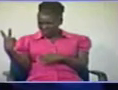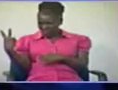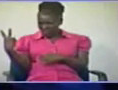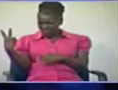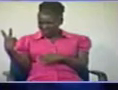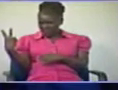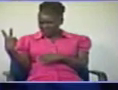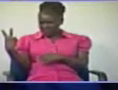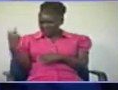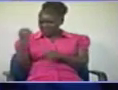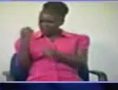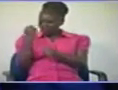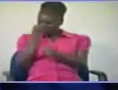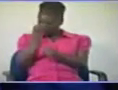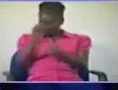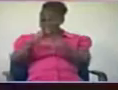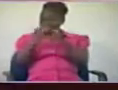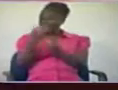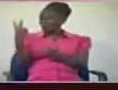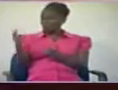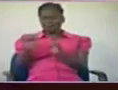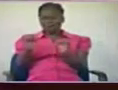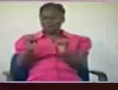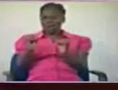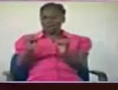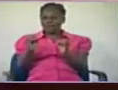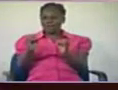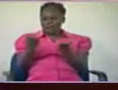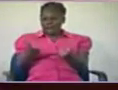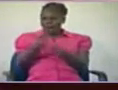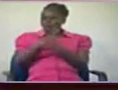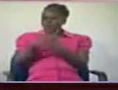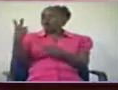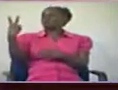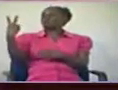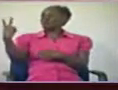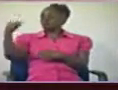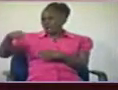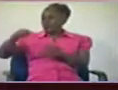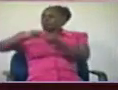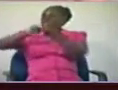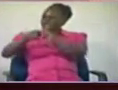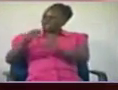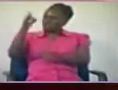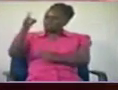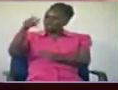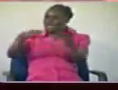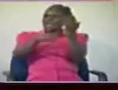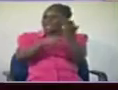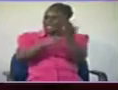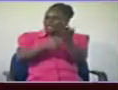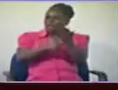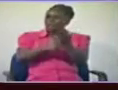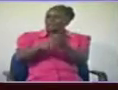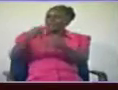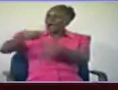kwamba kwa darasa la 10. Kwa hivyo ndio sasa form 2 hiyo kwa sasa ndio grade 10. Sasa kuanzia hapo wana